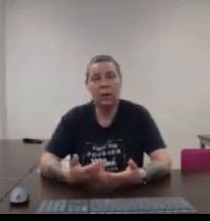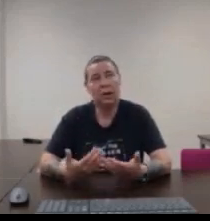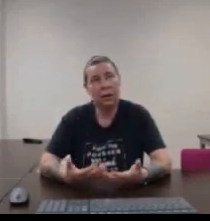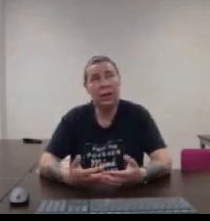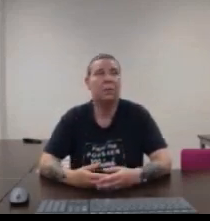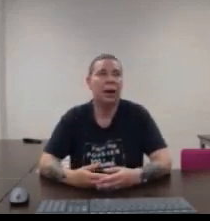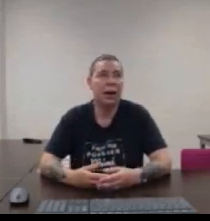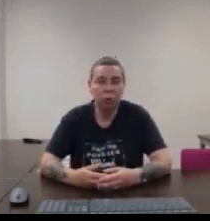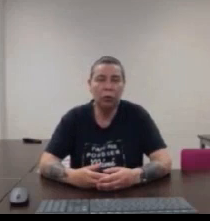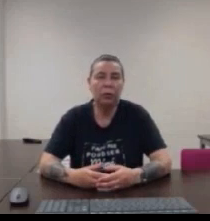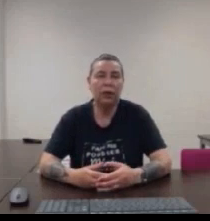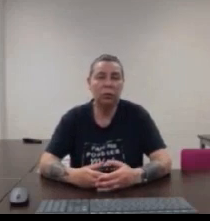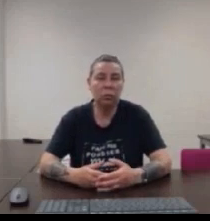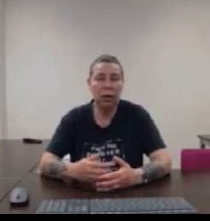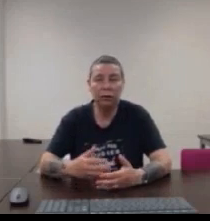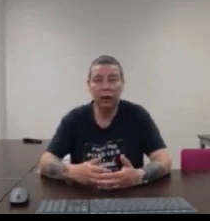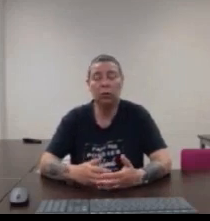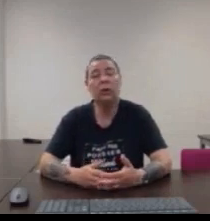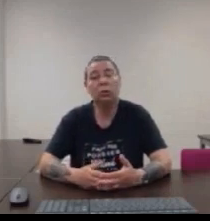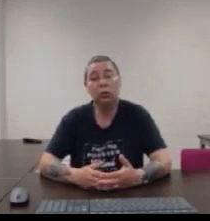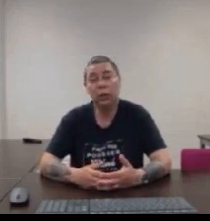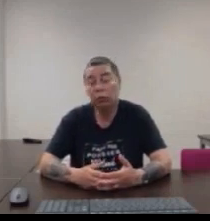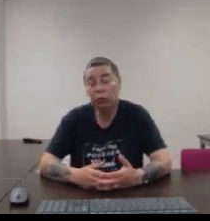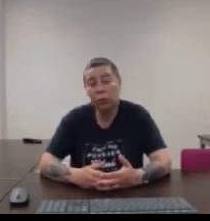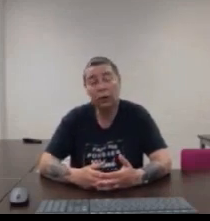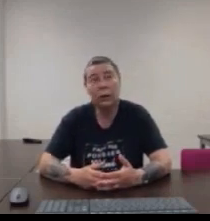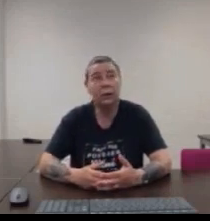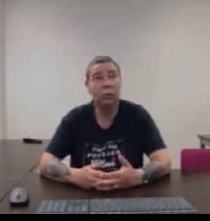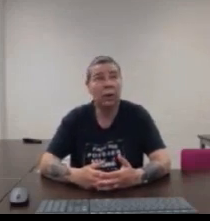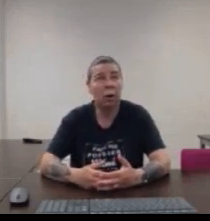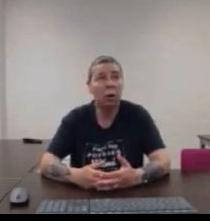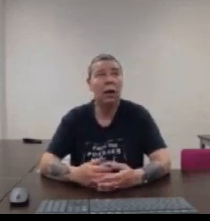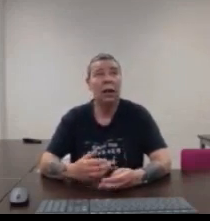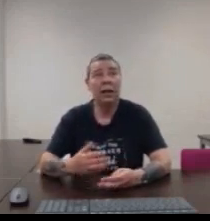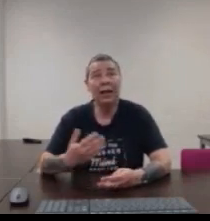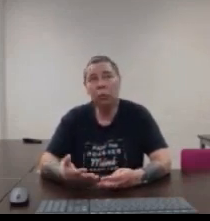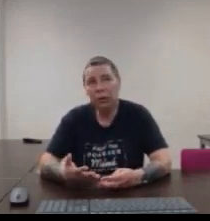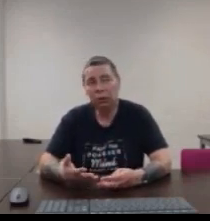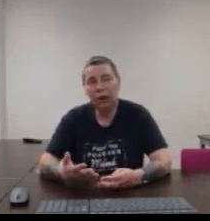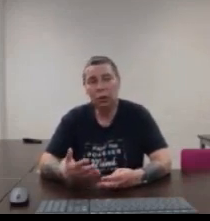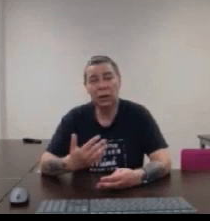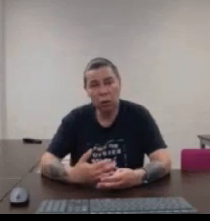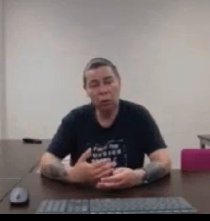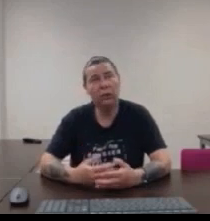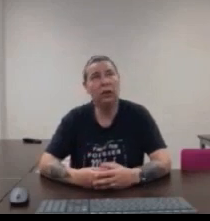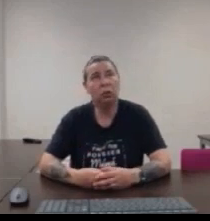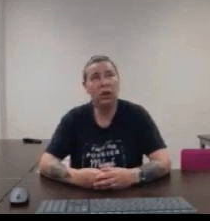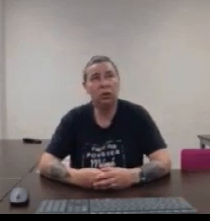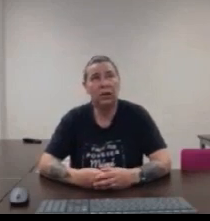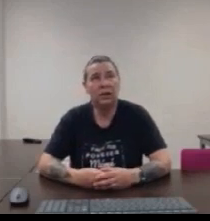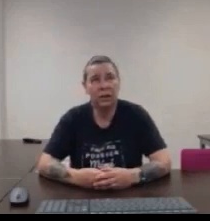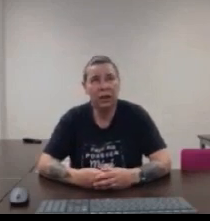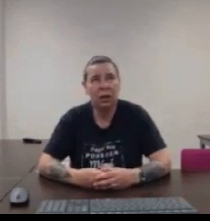fatigue visuelle liée à la grande concentration et au fait qu'on est tout le temps en train de regarder son écran, et les troubles circulatoires qui, eux aussi,